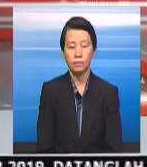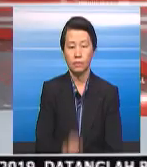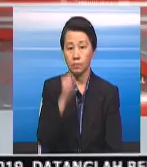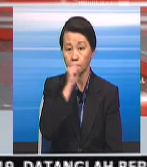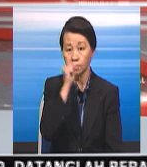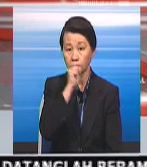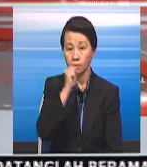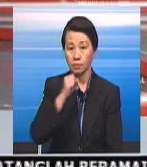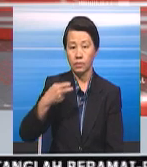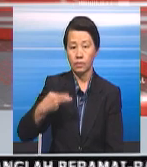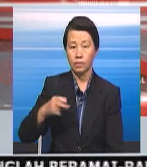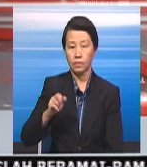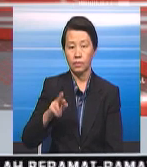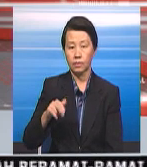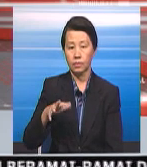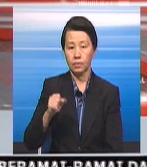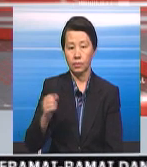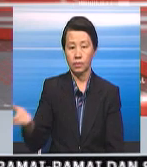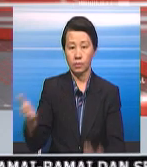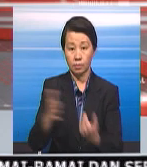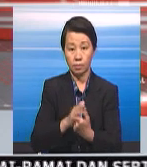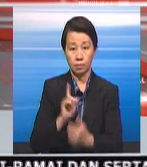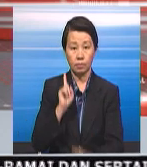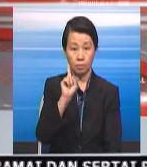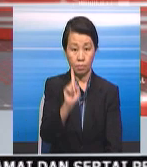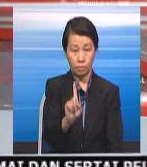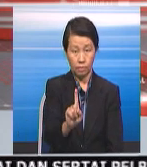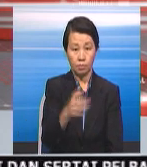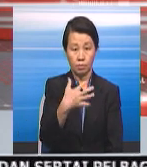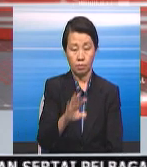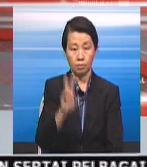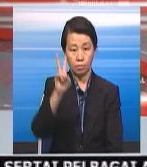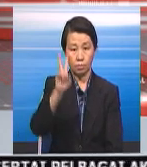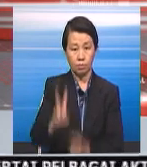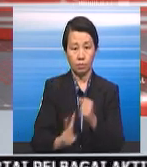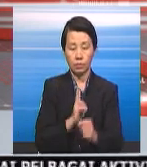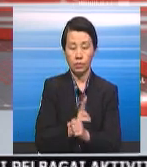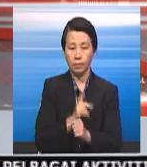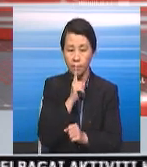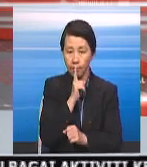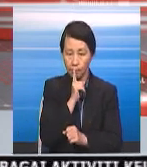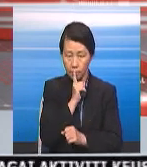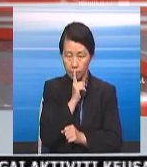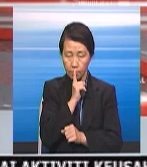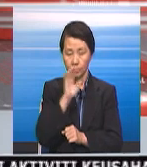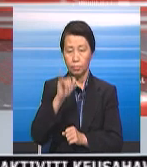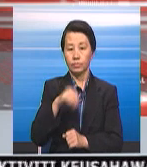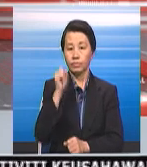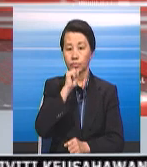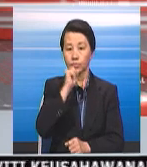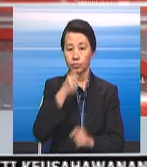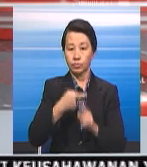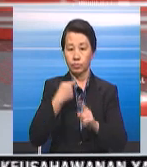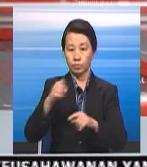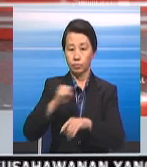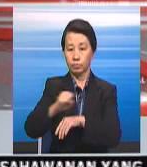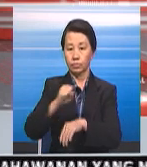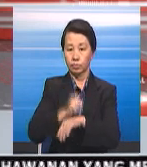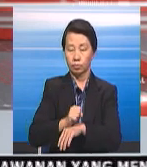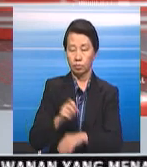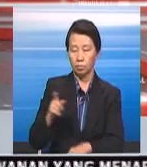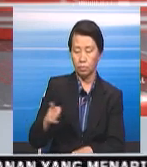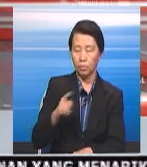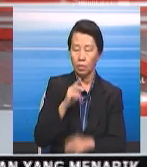Penyanyi Haris Baba kembali membuat kemunculan selepas 2 tahun menyepi. Ya, penyanyi yang berasal dari Singapura itu